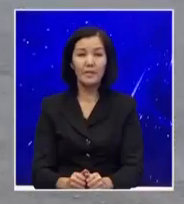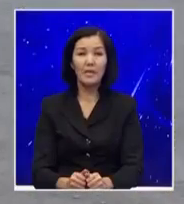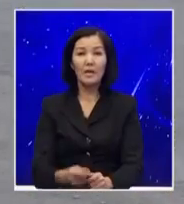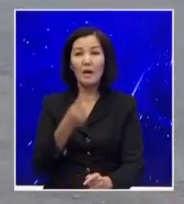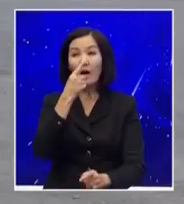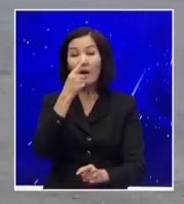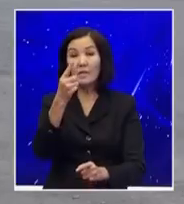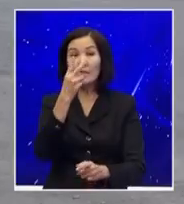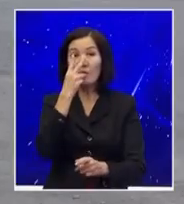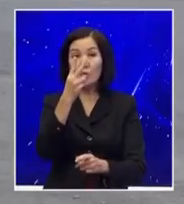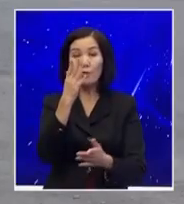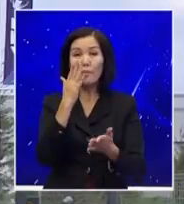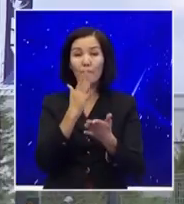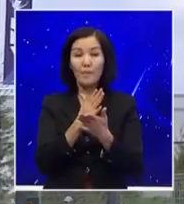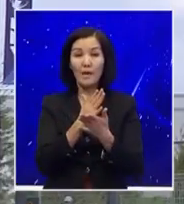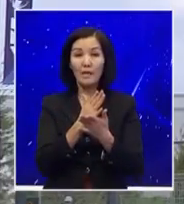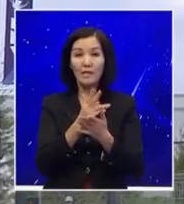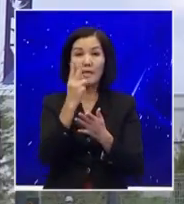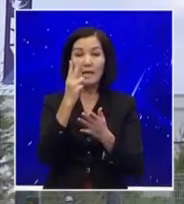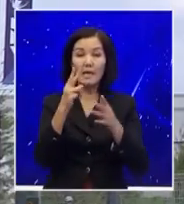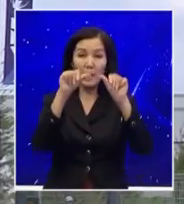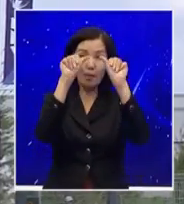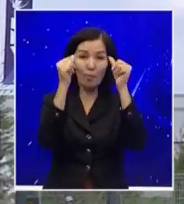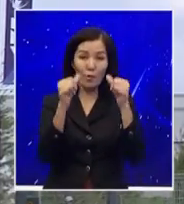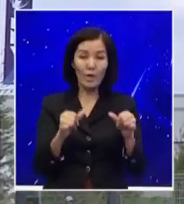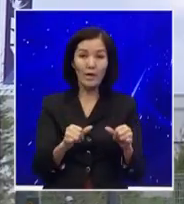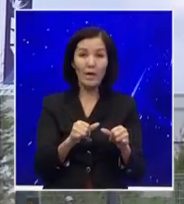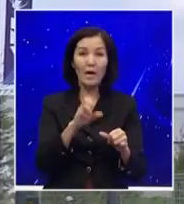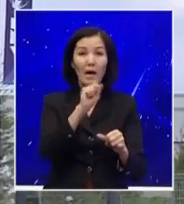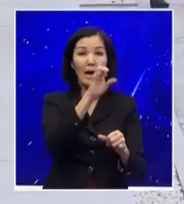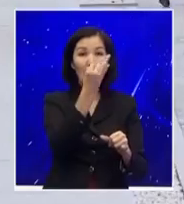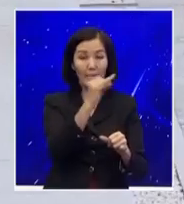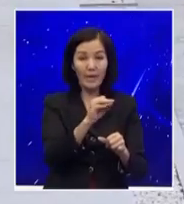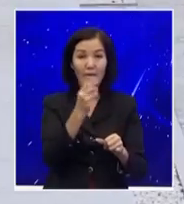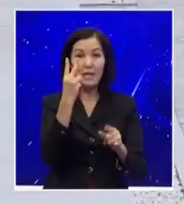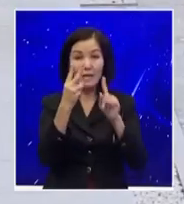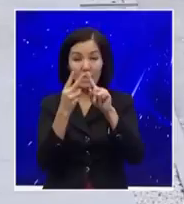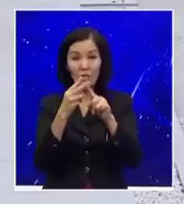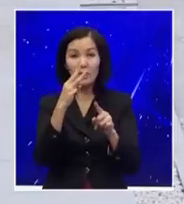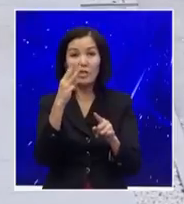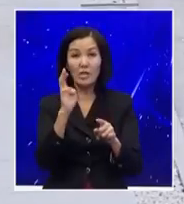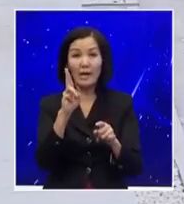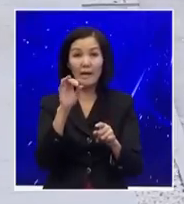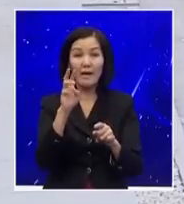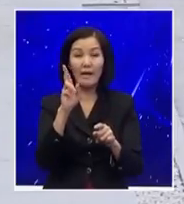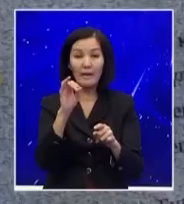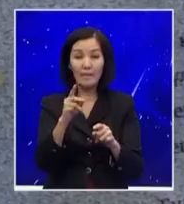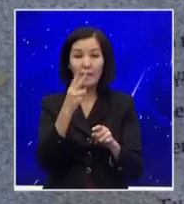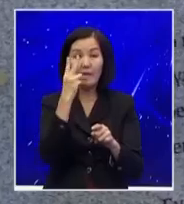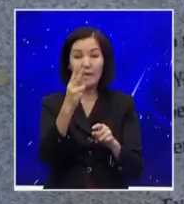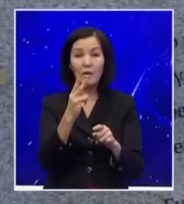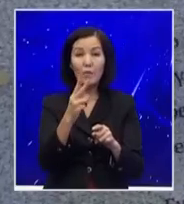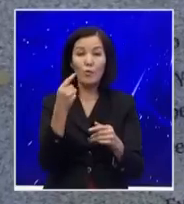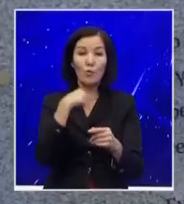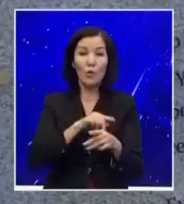Алыстан көзге түсіп көкке мен мұңдалап тұрған қос мұнара Абай шәкәрім кесенесі. Қосалыптың мәңгілік тыныс тапқан мекені. Өңірдегі